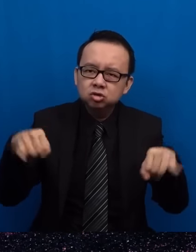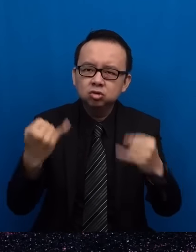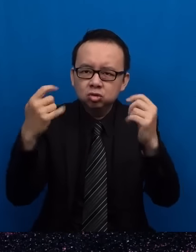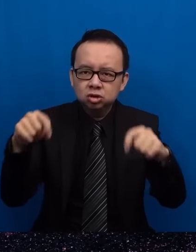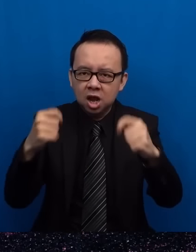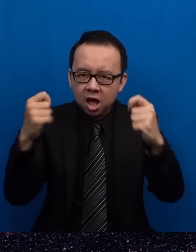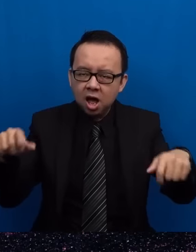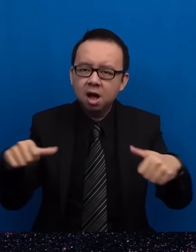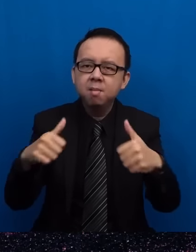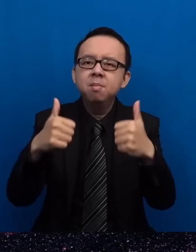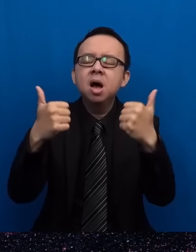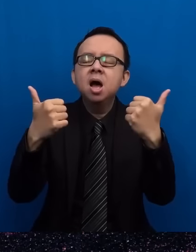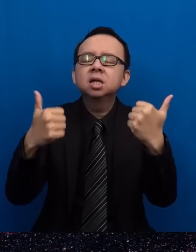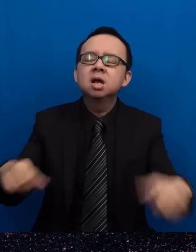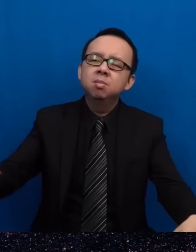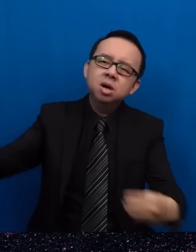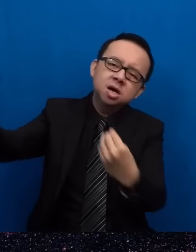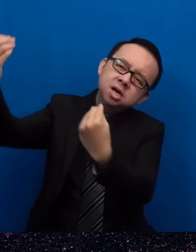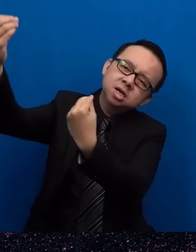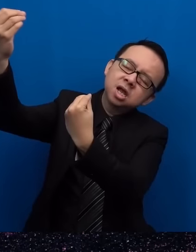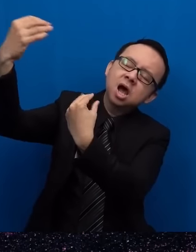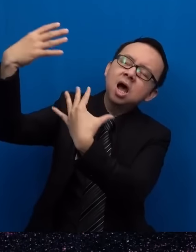datang Juru Selamat.